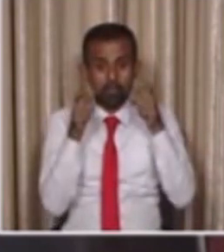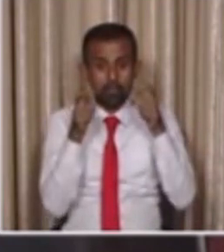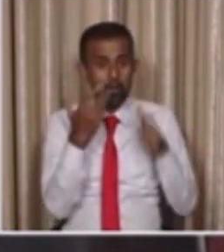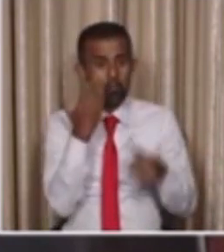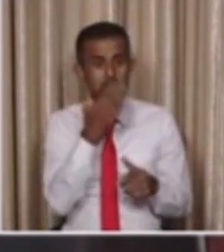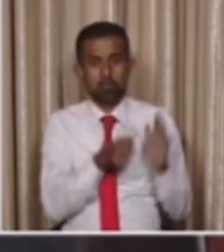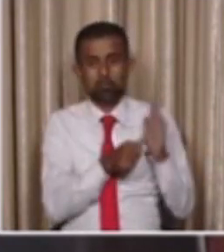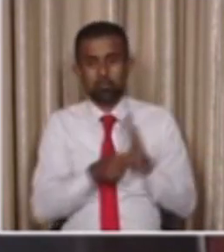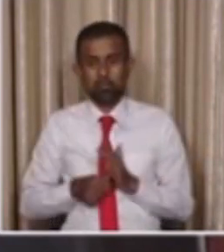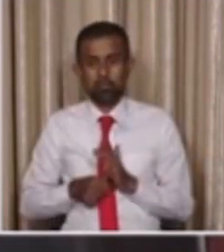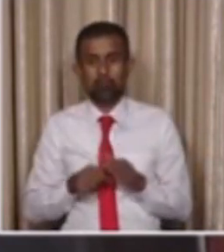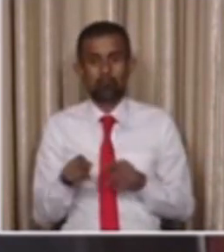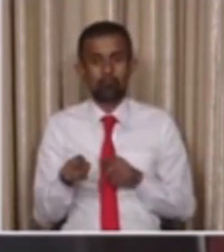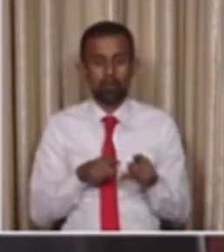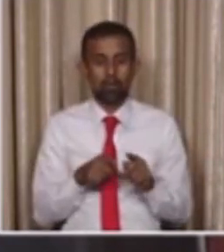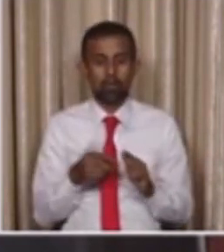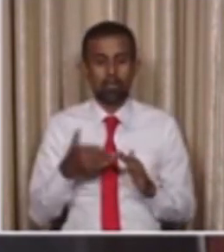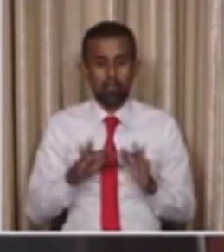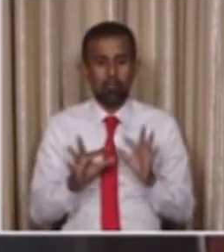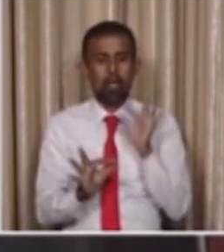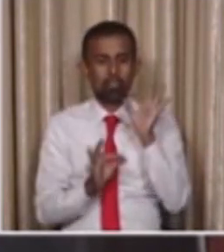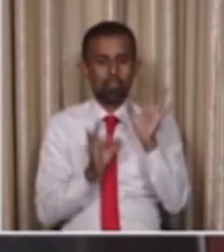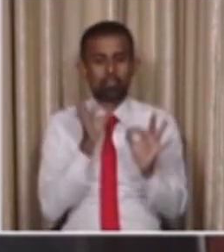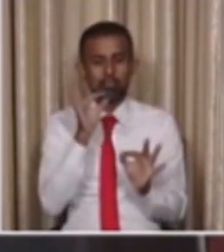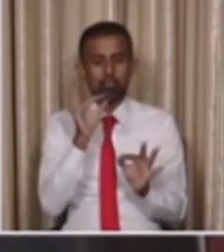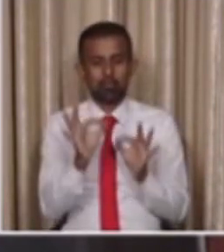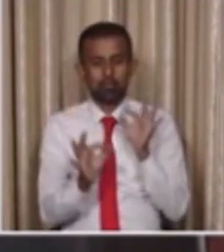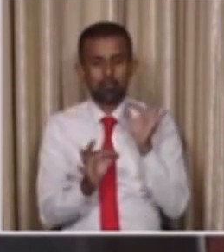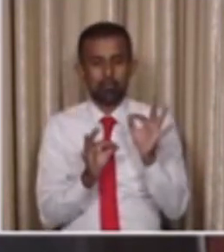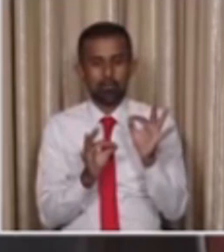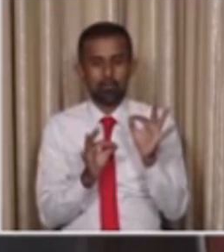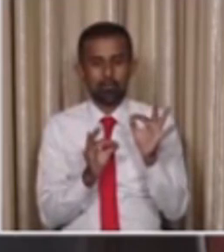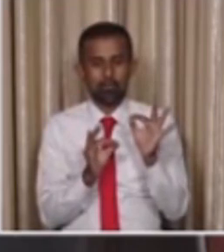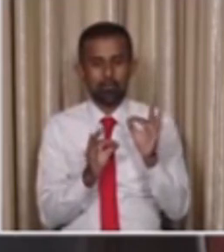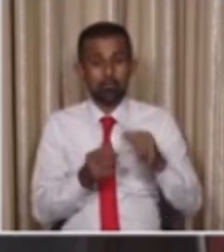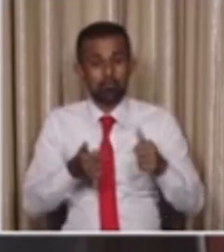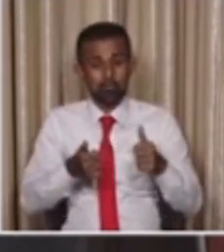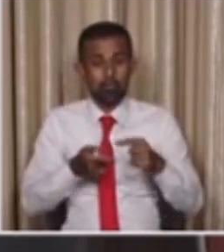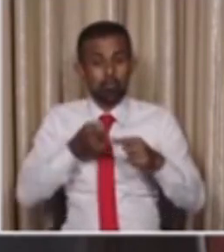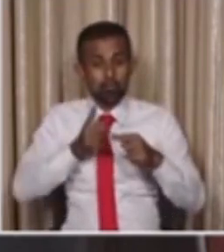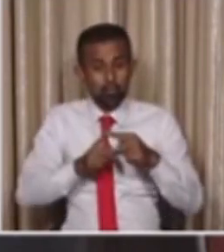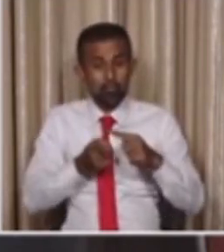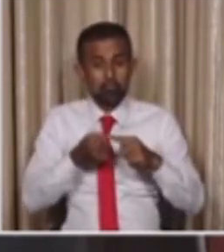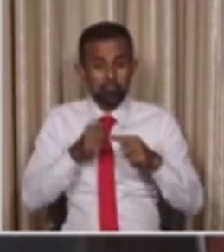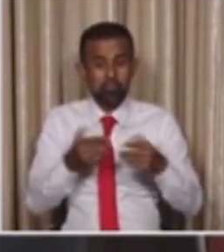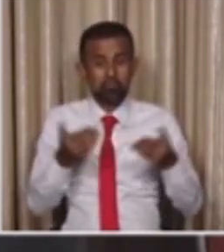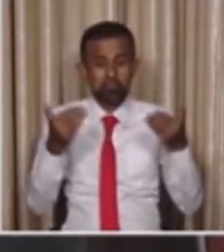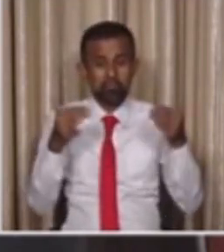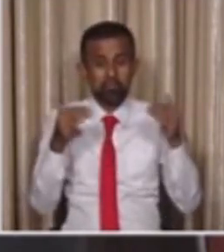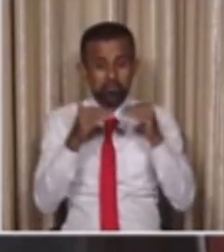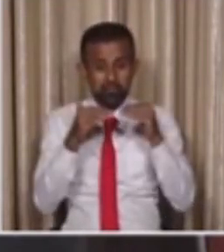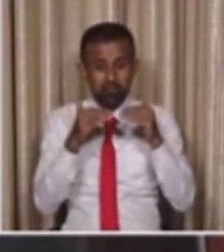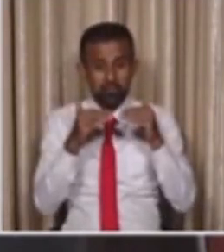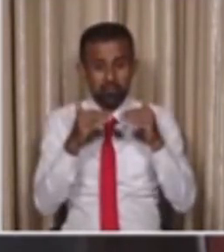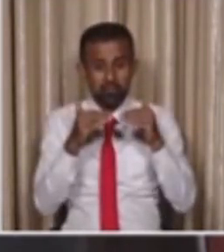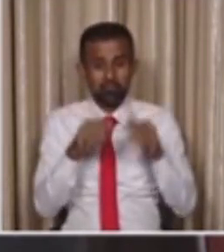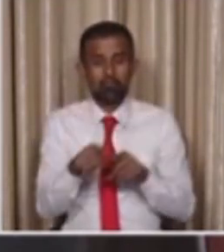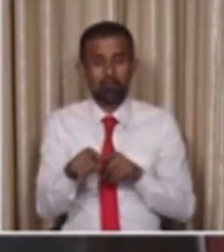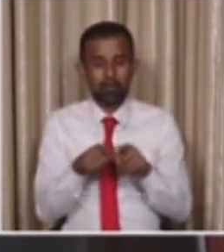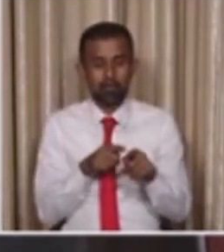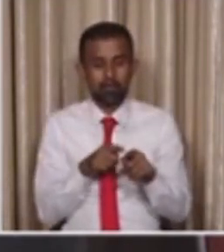පස්සේ ගහනවා. ඒක තමයි මේ ගමේ කතාවක්. හැබැයි මේ මේ මේ කාරණාවලට ඉතාම හොඳට මේවා ගැළපෙනවා ගරු